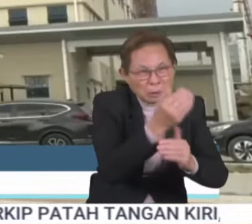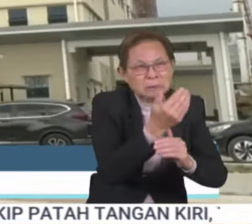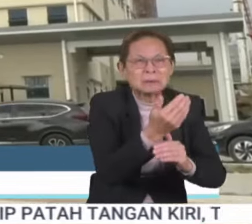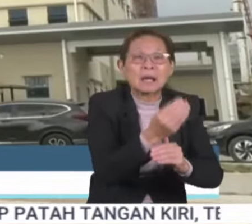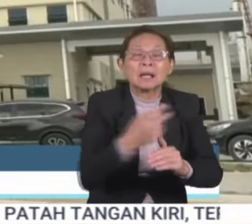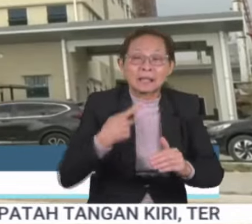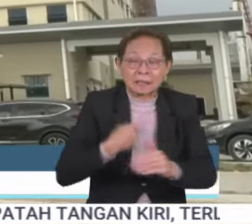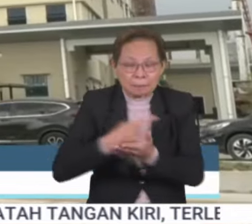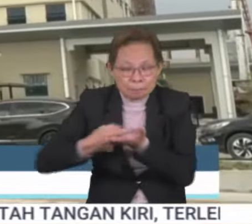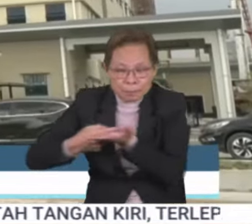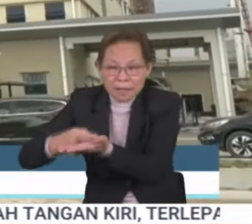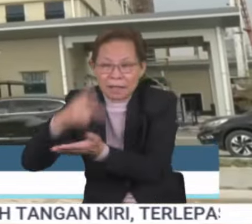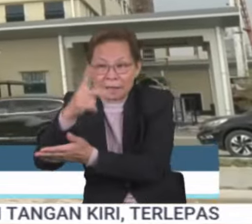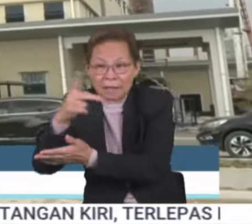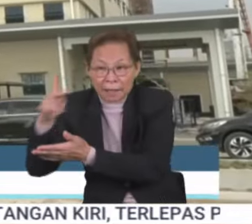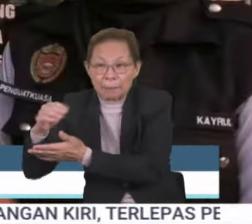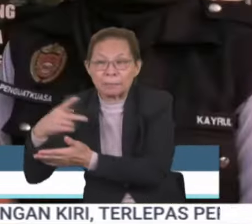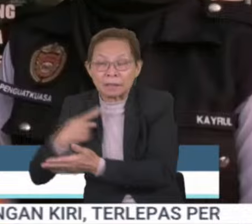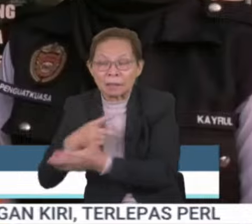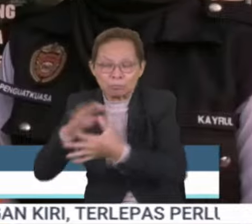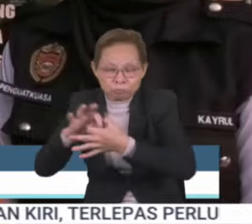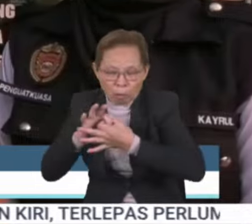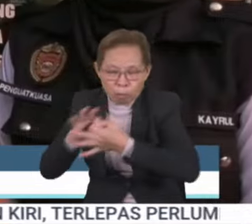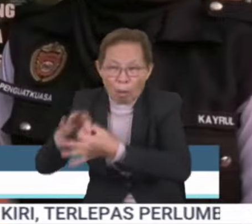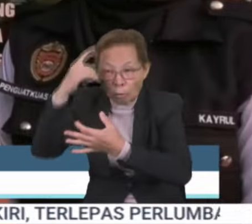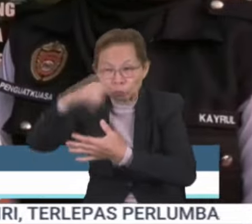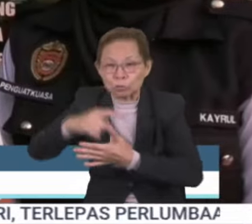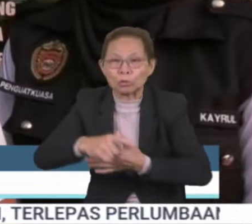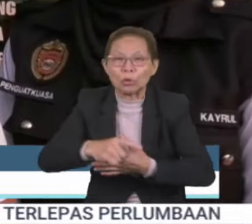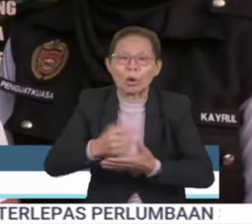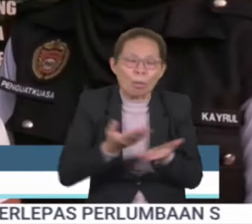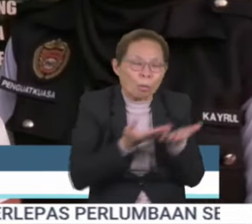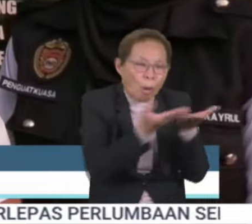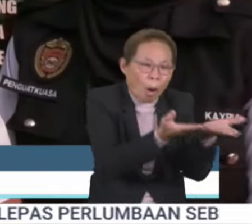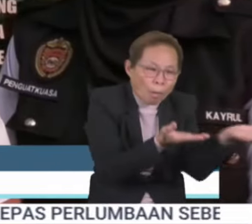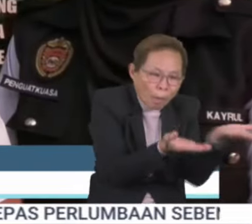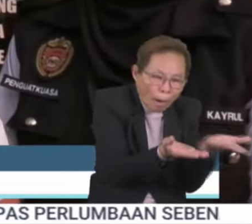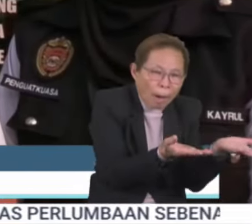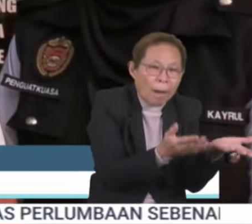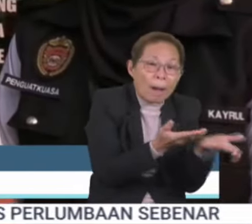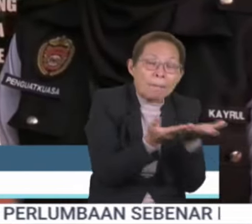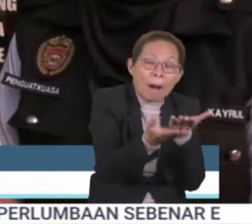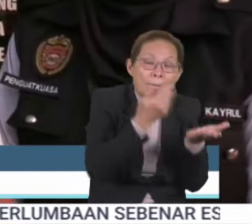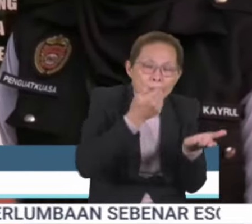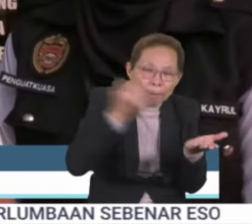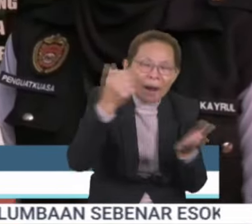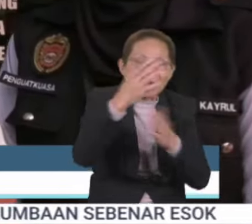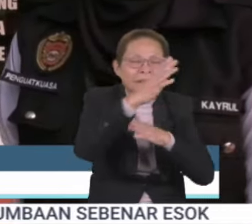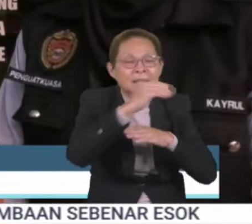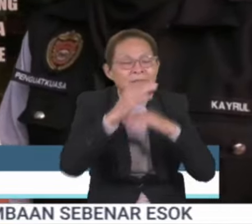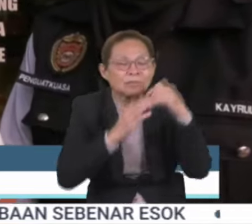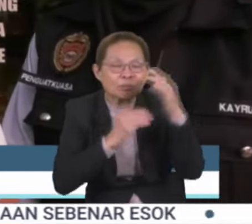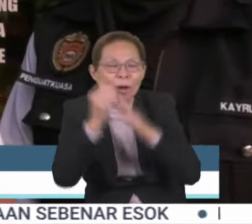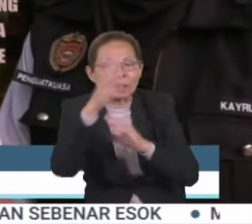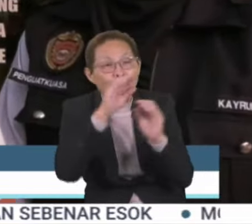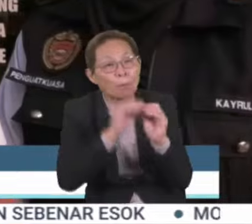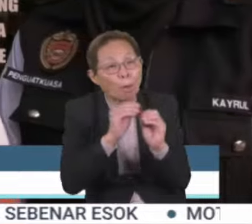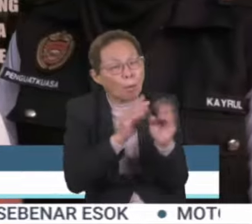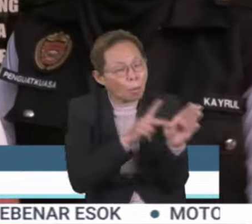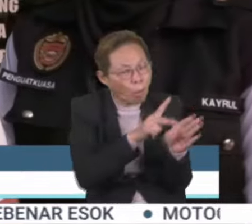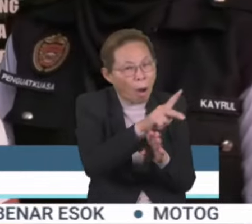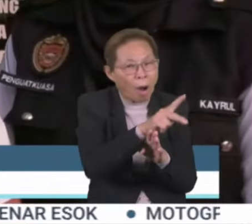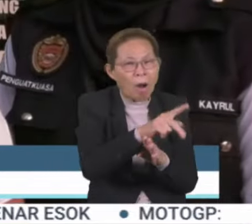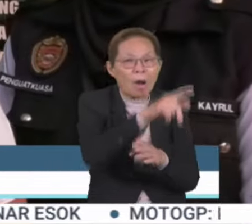KKM supaya kita dapat berganding bau untuk kita menawarkan perkhidmatan yang lebih baik lebih selesa dan lebih profesional